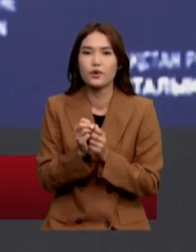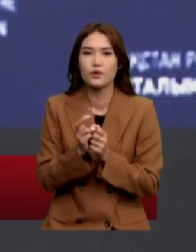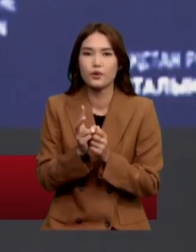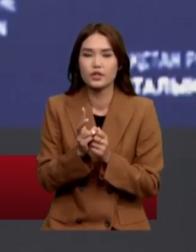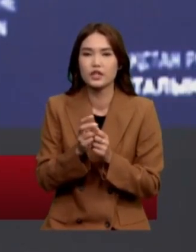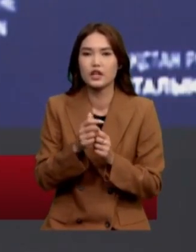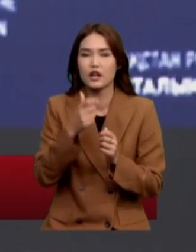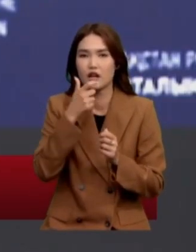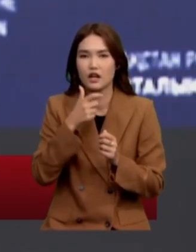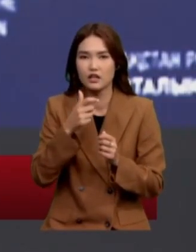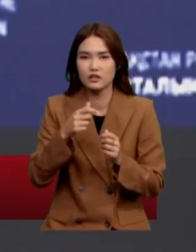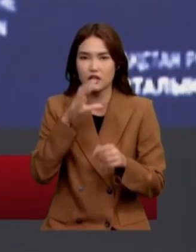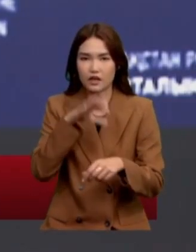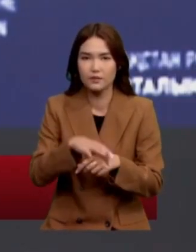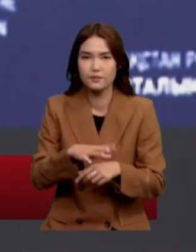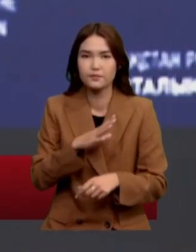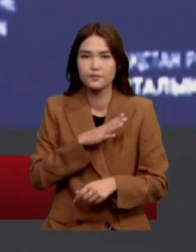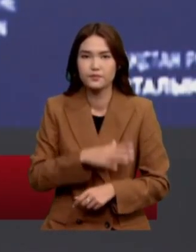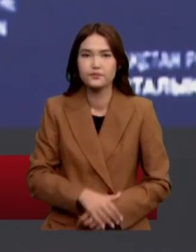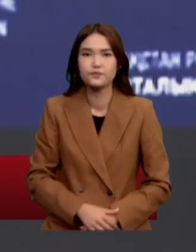әрекеті анықталды.